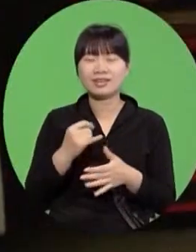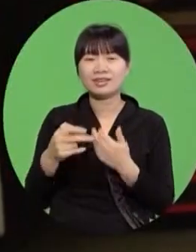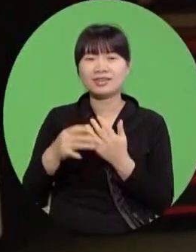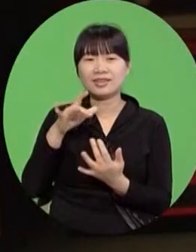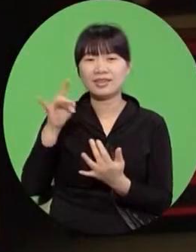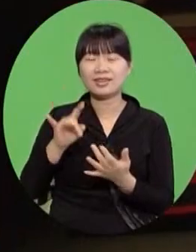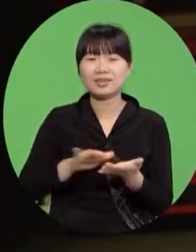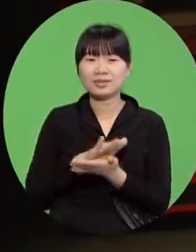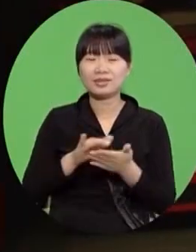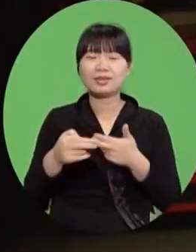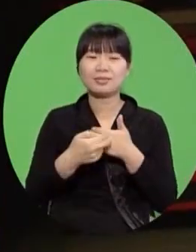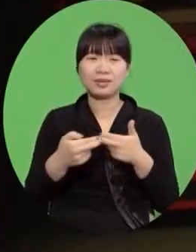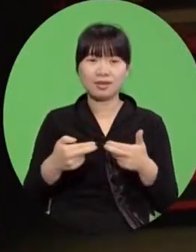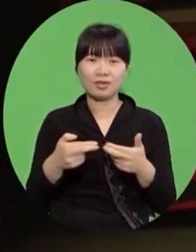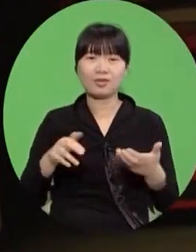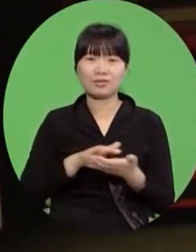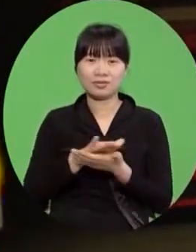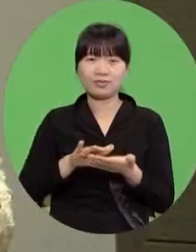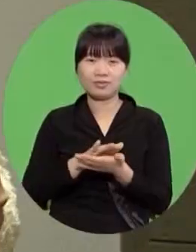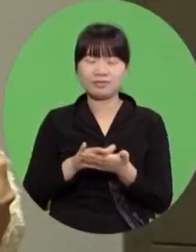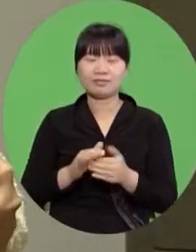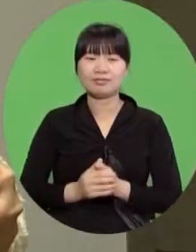바로 병원 놀이.